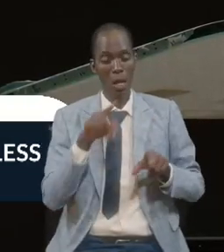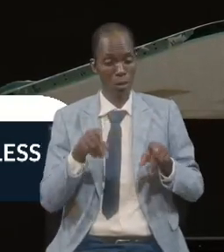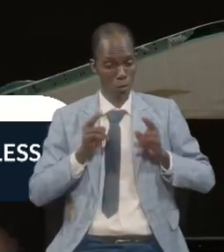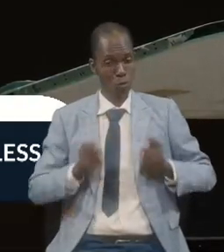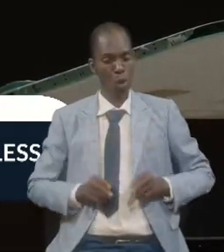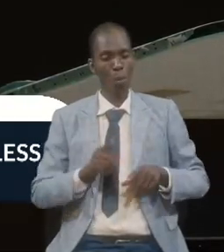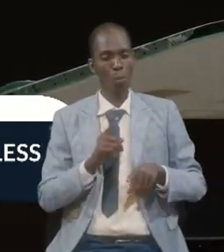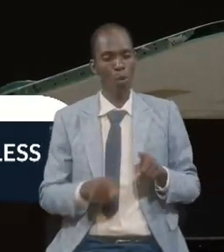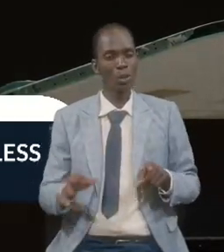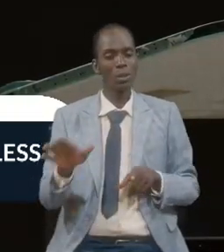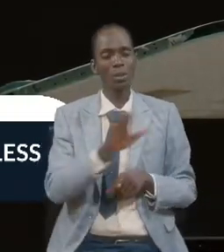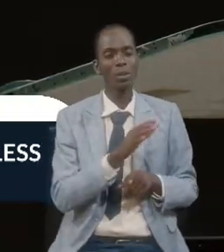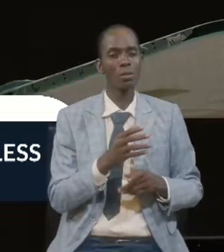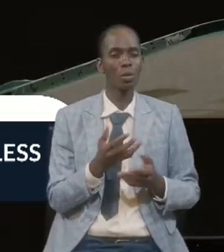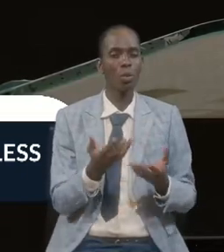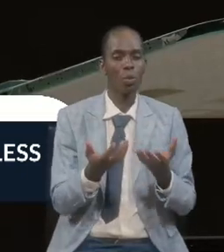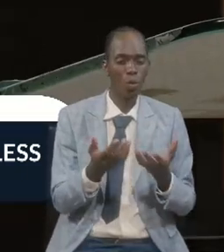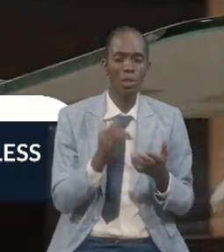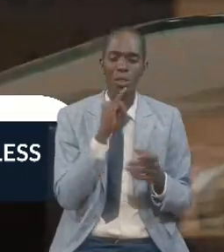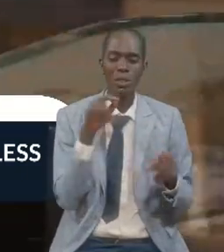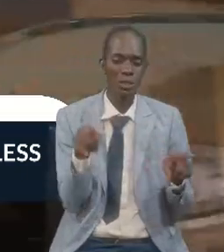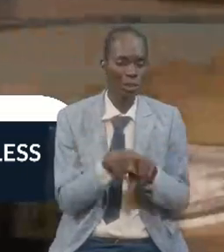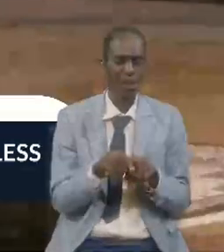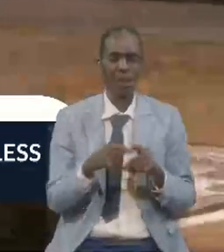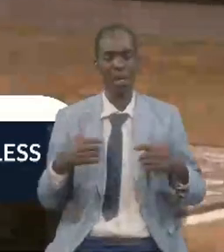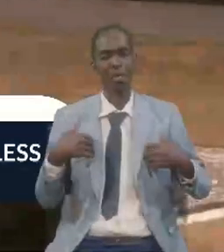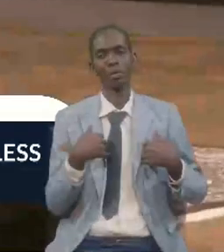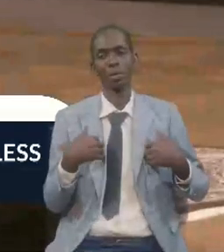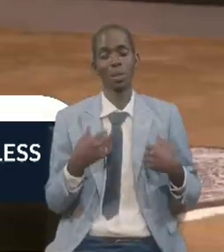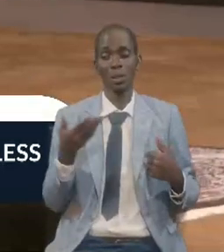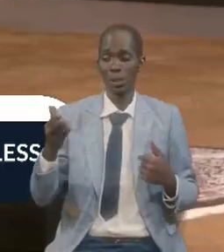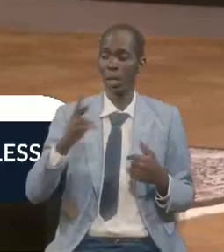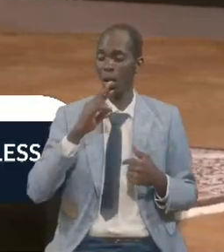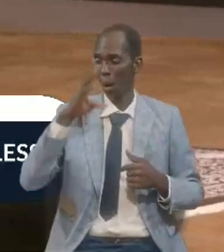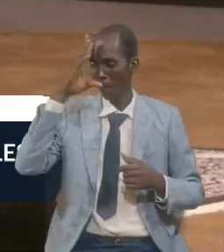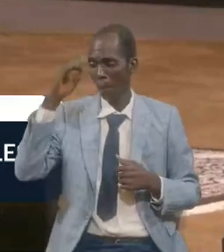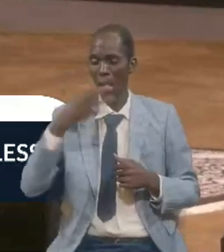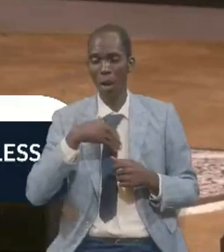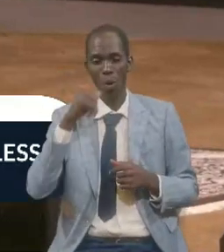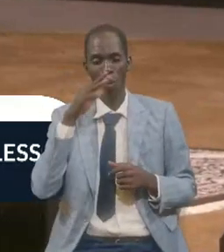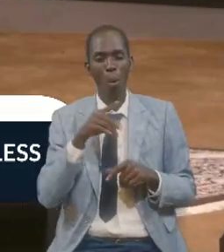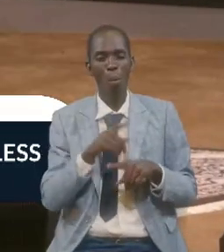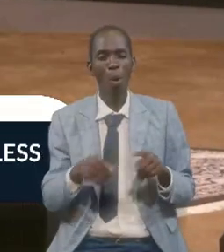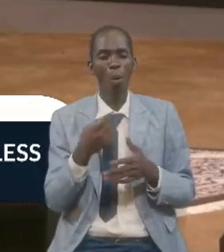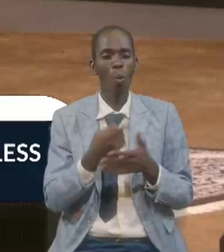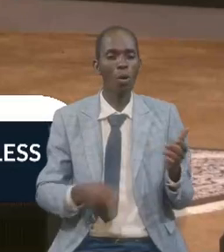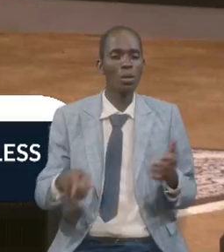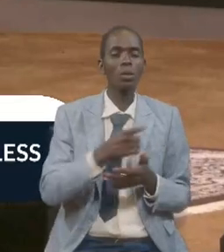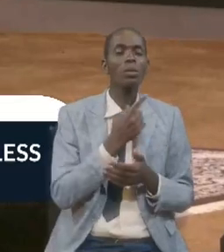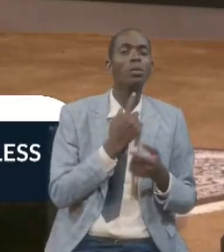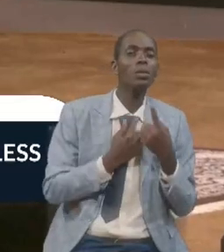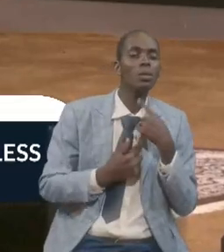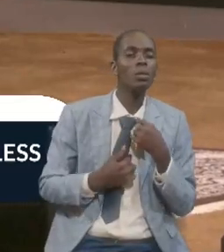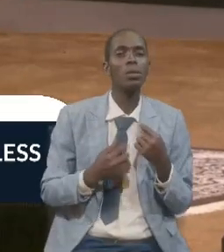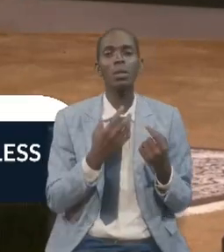passion des brutes, la passion des bêtes. Il y a des hommes et des femmes. Leur désir, c'est comme le désir,